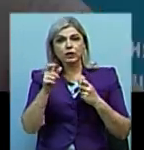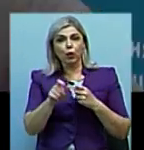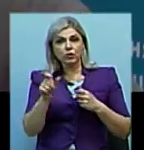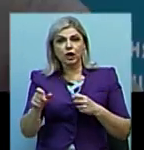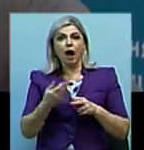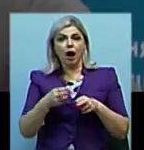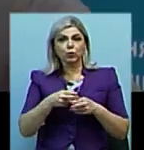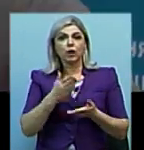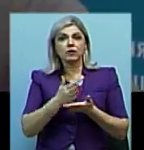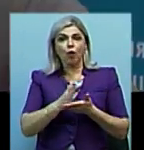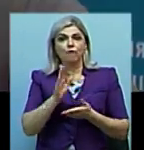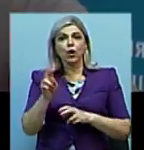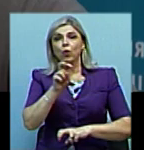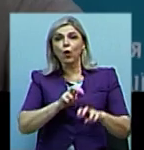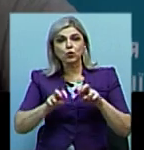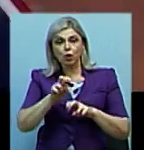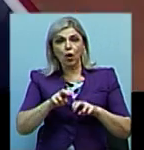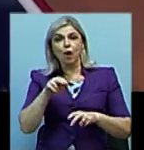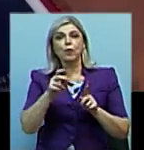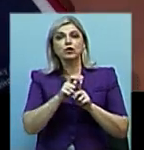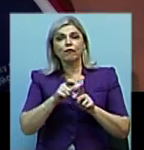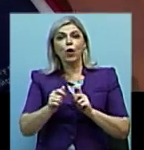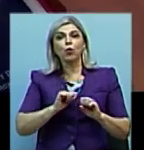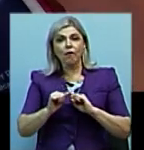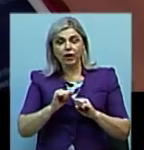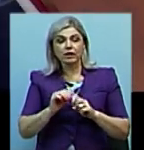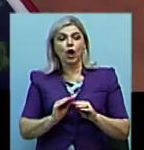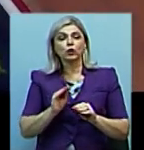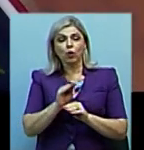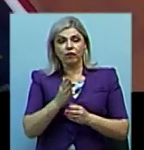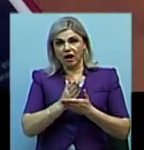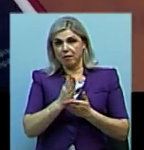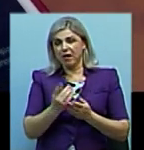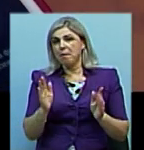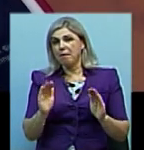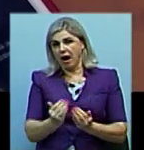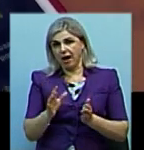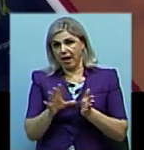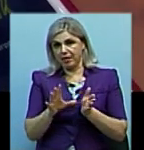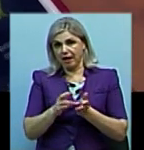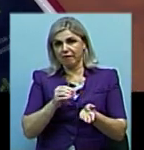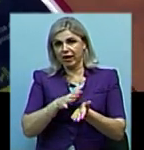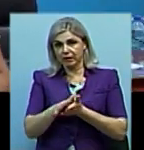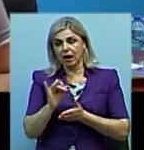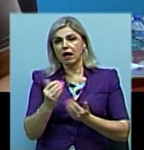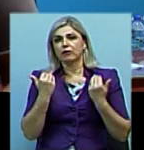знаходяться в розшуку. За словами Дмитра Подворчанського, додаток має невелику енерговитратність та низькі системні